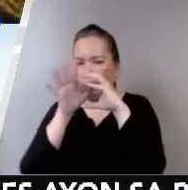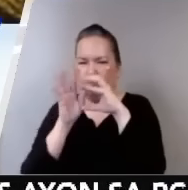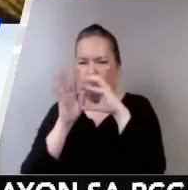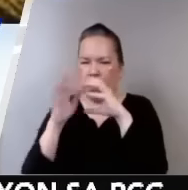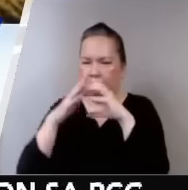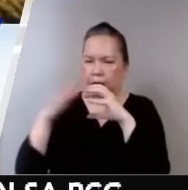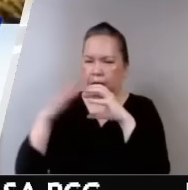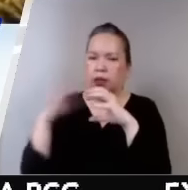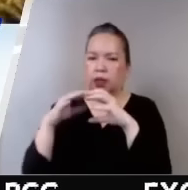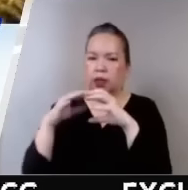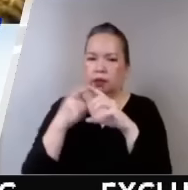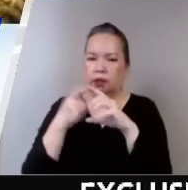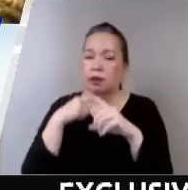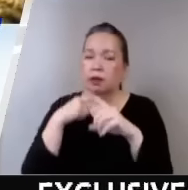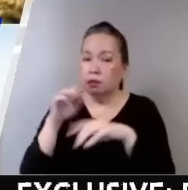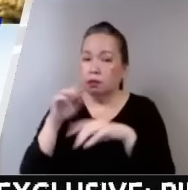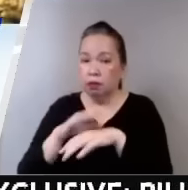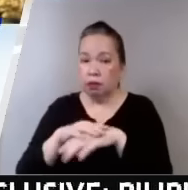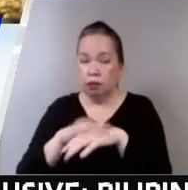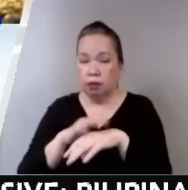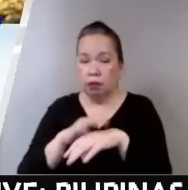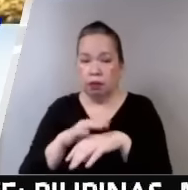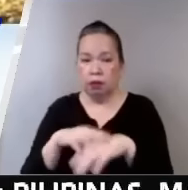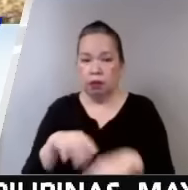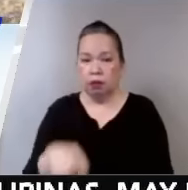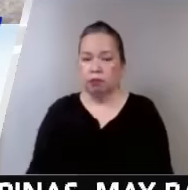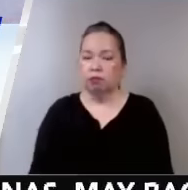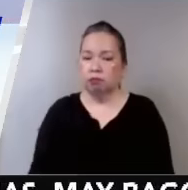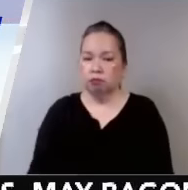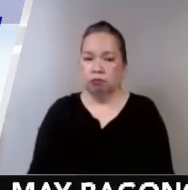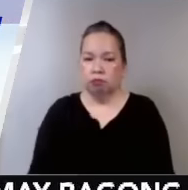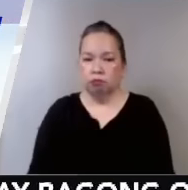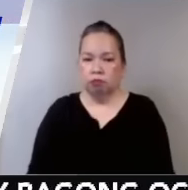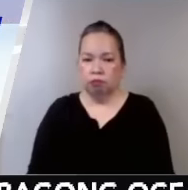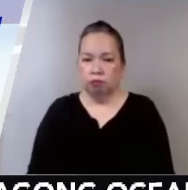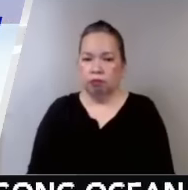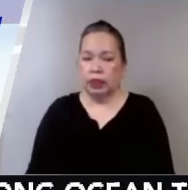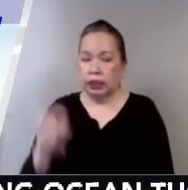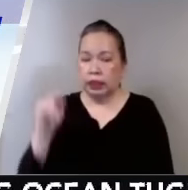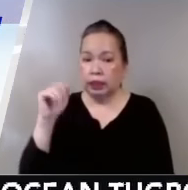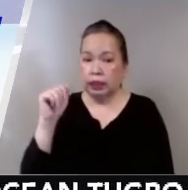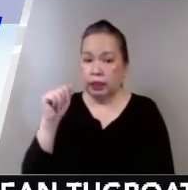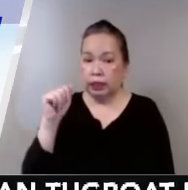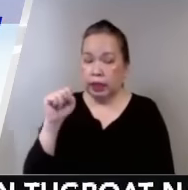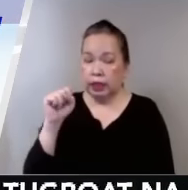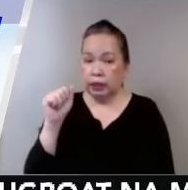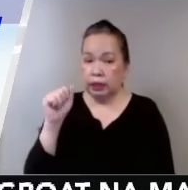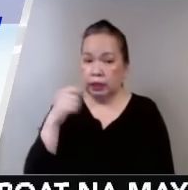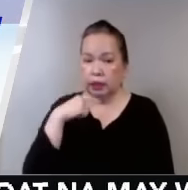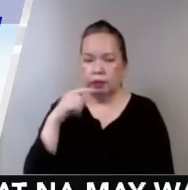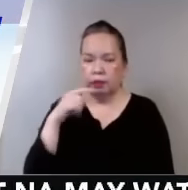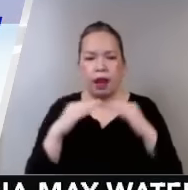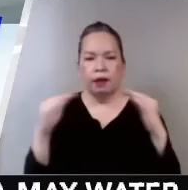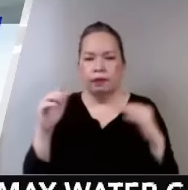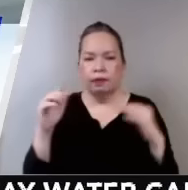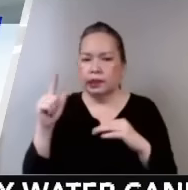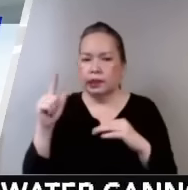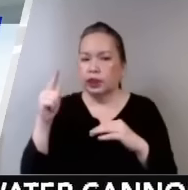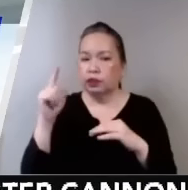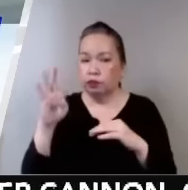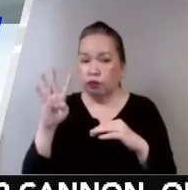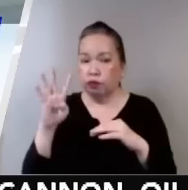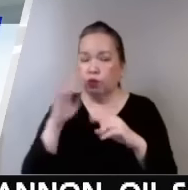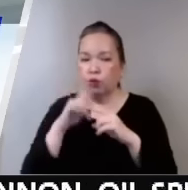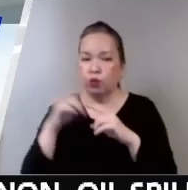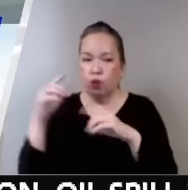National Oceanic and Atmospheric Administration ng Amerika kaugnay sa level G4 na geomagnetic storm na tatama sa